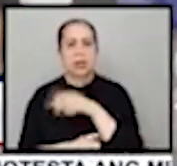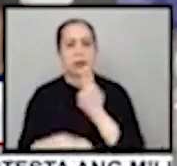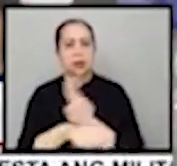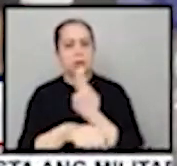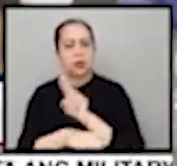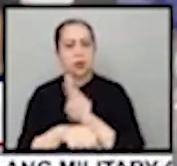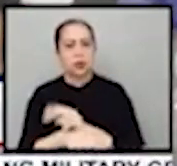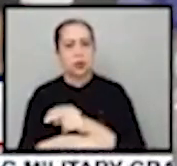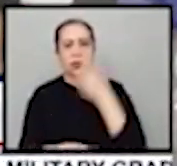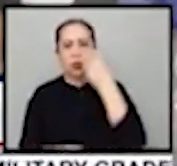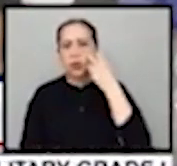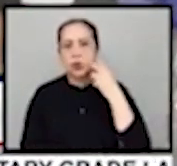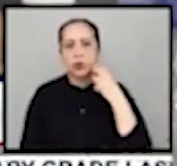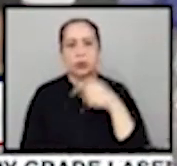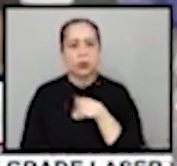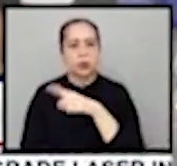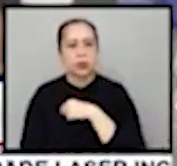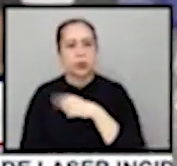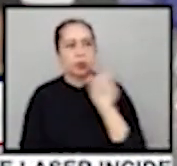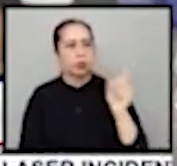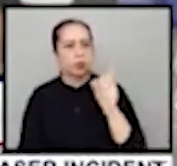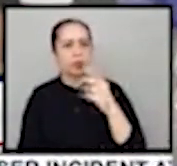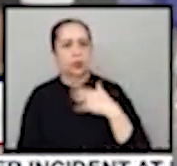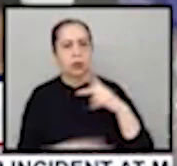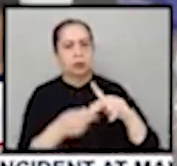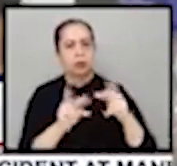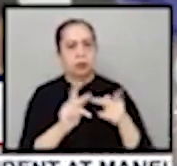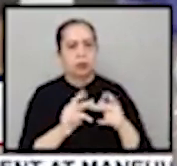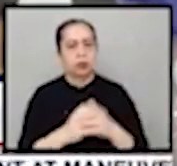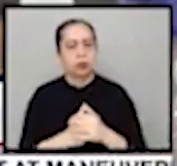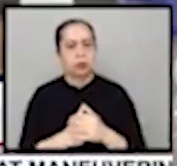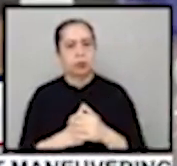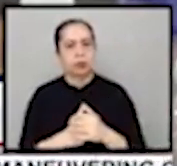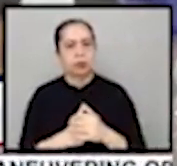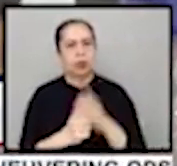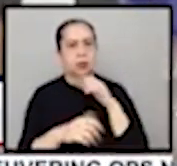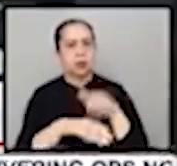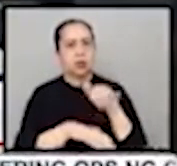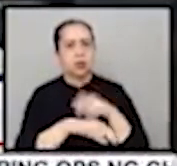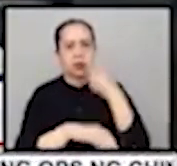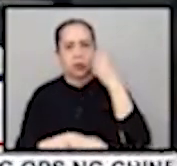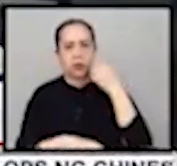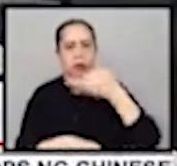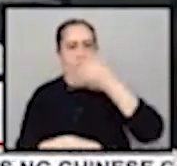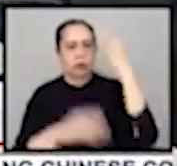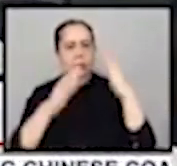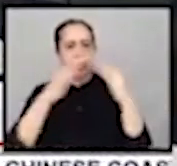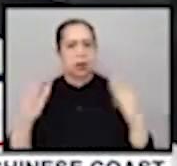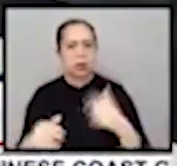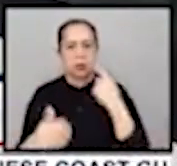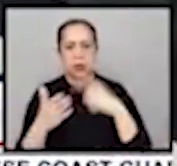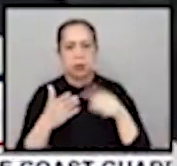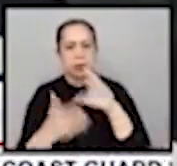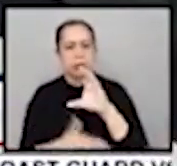goons para i-threaten yung partner ko. Papadala siya ng goons sa harap ng bahay. Inaalam na ngayon ng